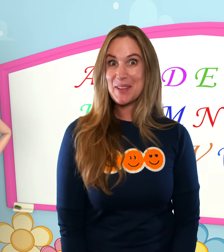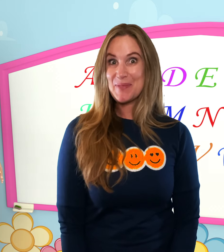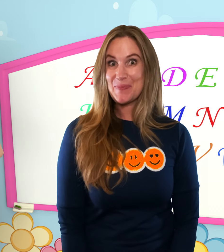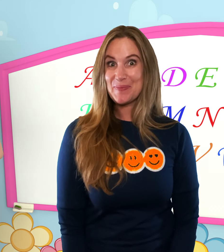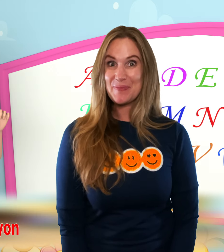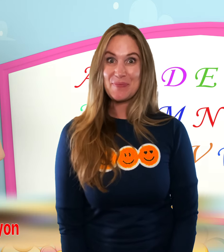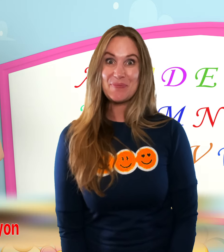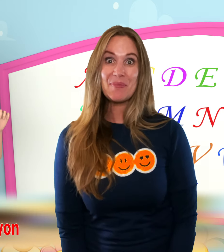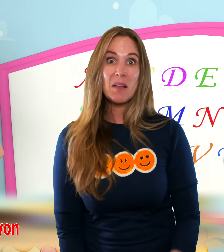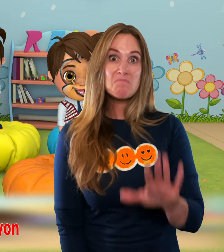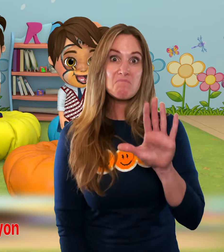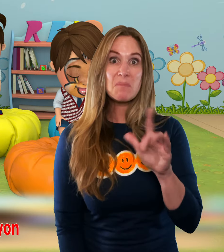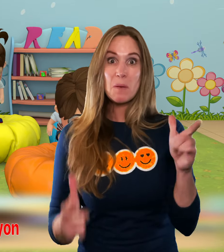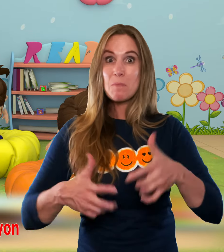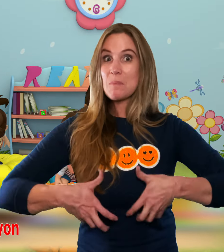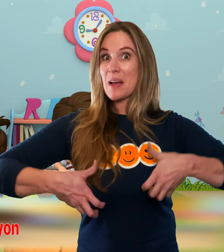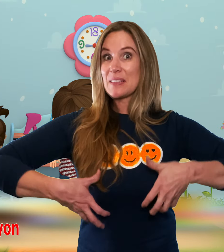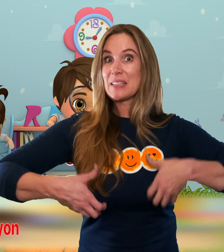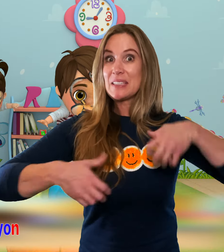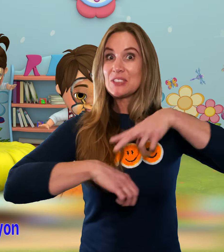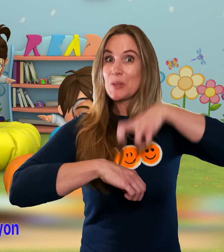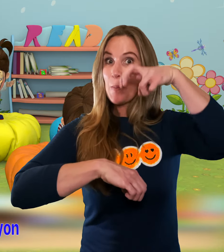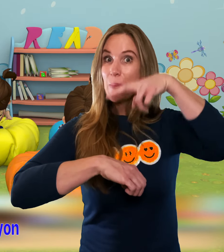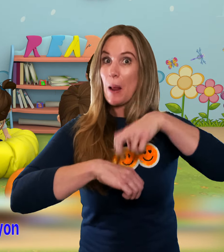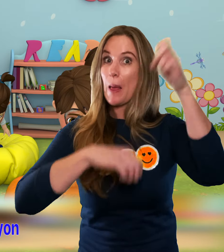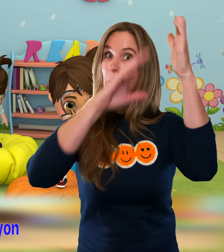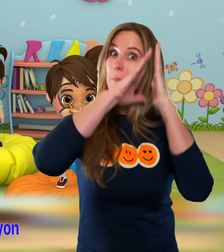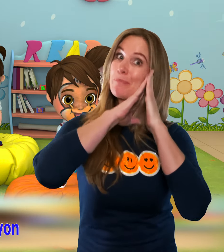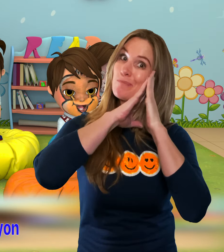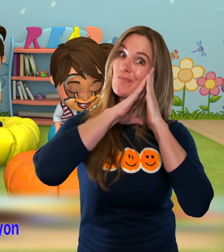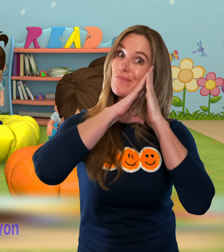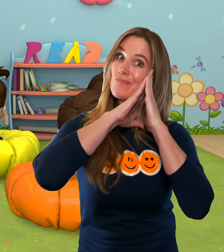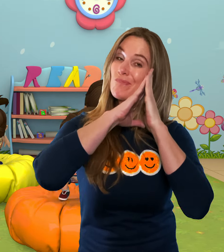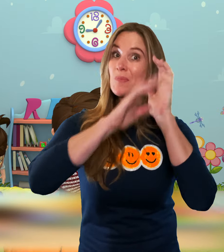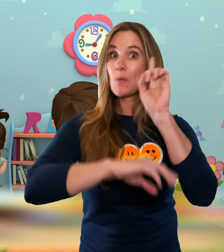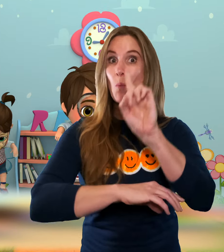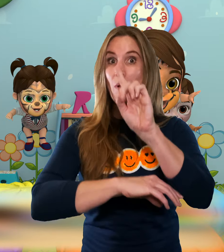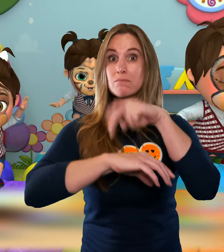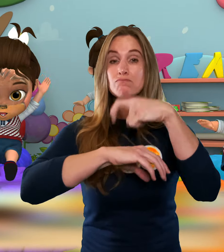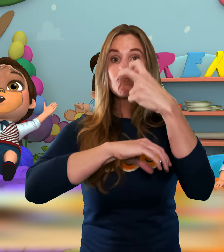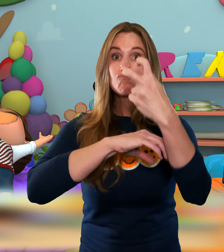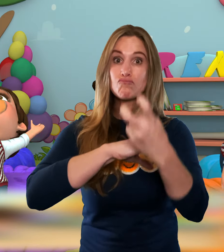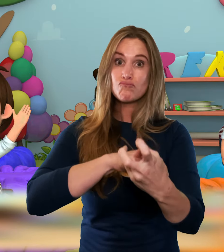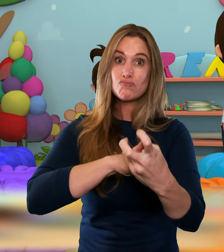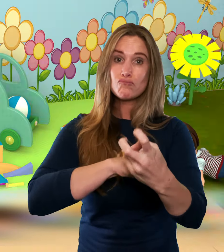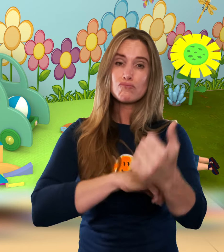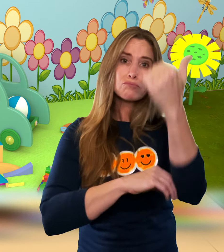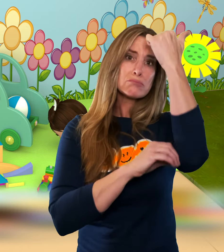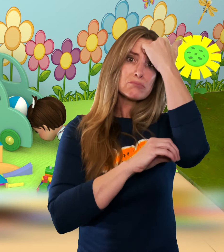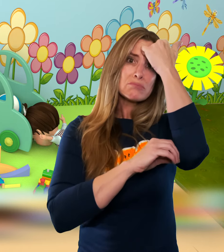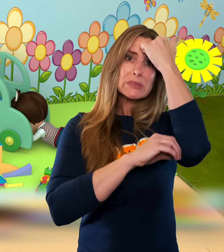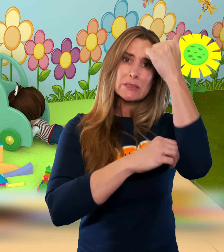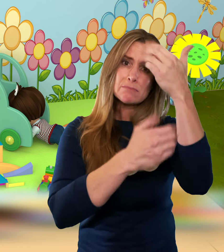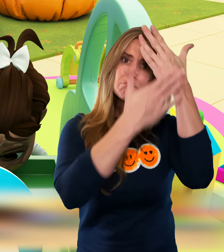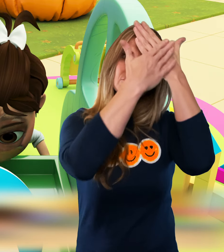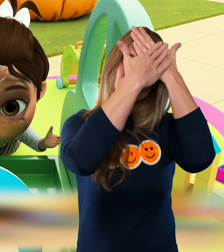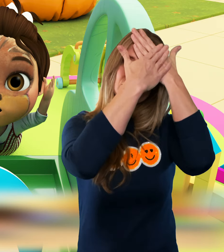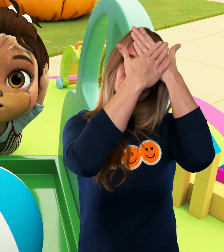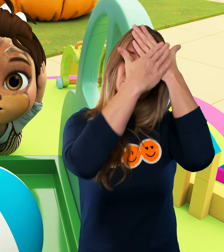ザル5匹のちびるベッドでぴょん1匹落ちて頭